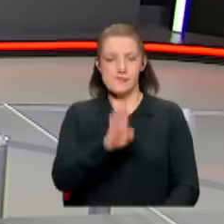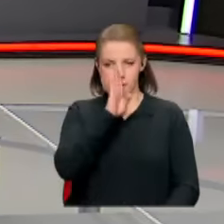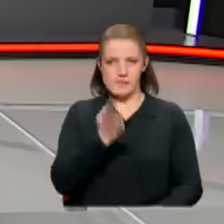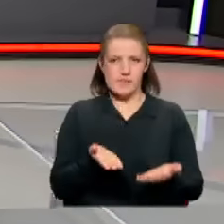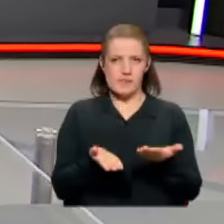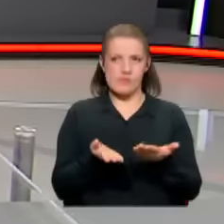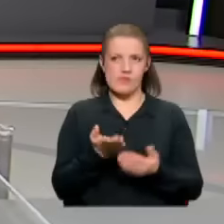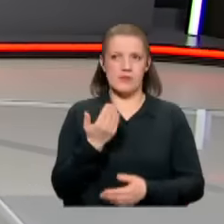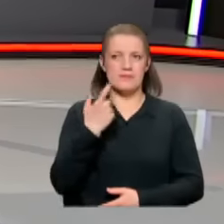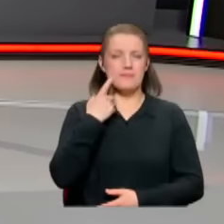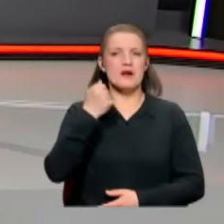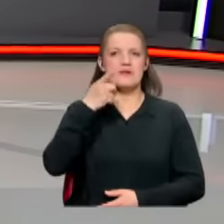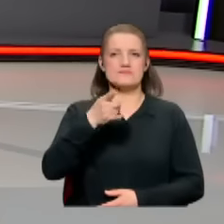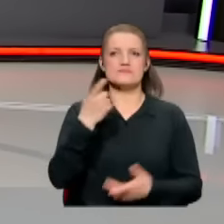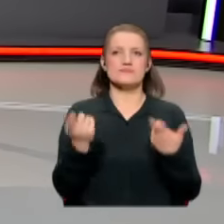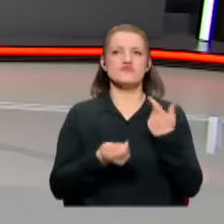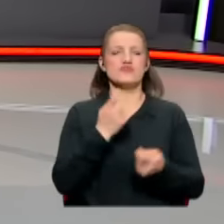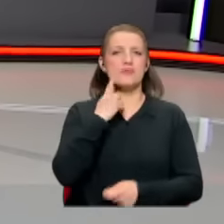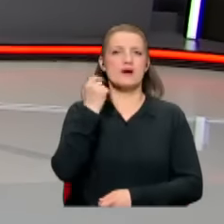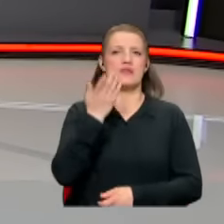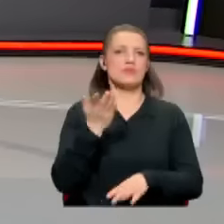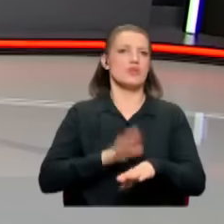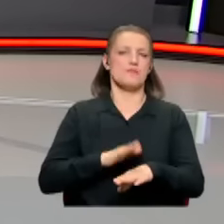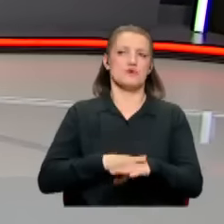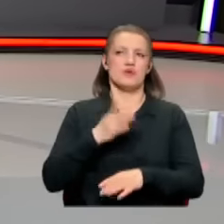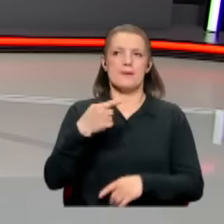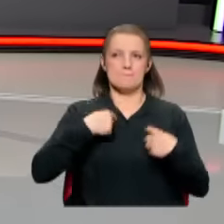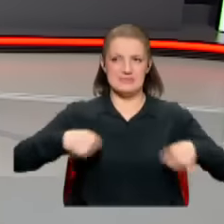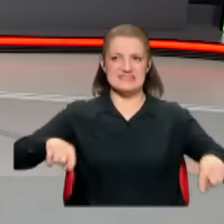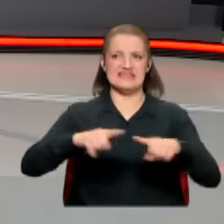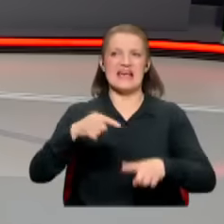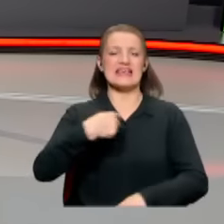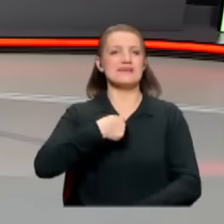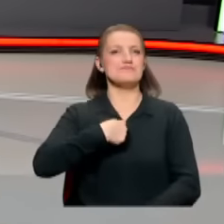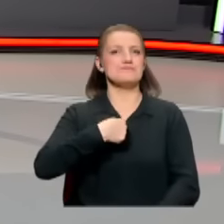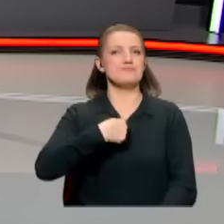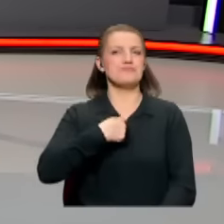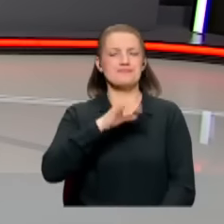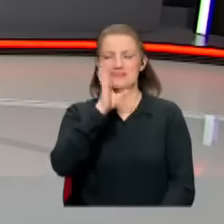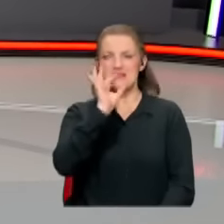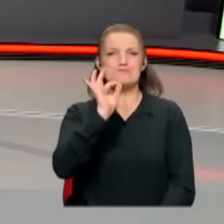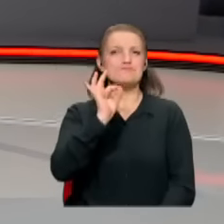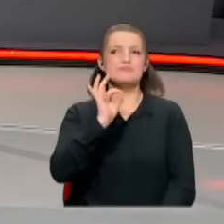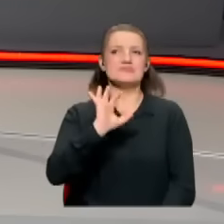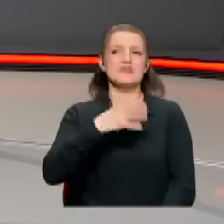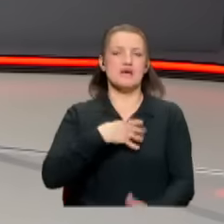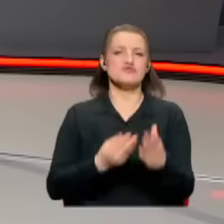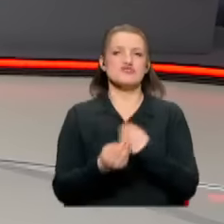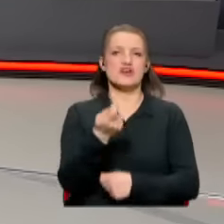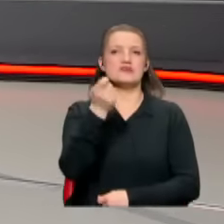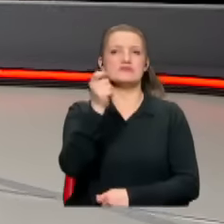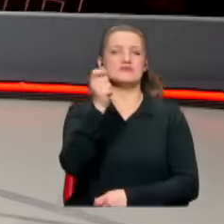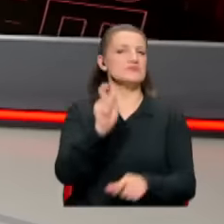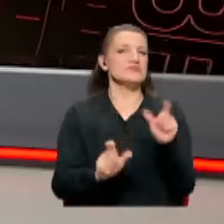Bakanı da adalet peşinde değil. Çalışma Bakanı filan da ne yapıyorsa. Bize kim sahip çıkacak diyor kadınlar. işçi